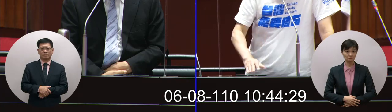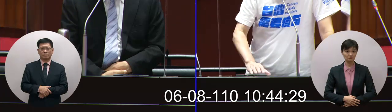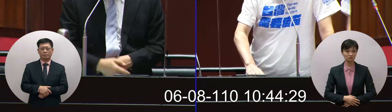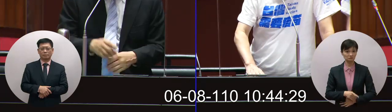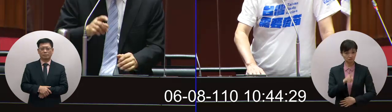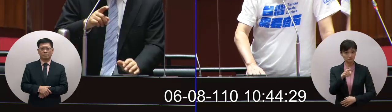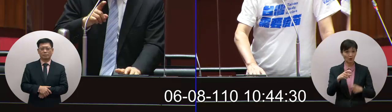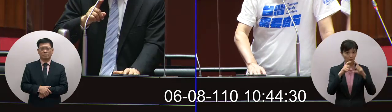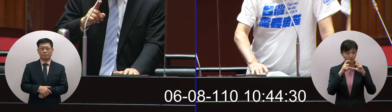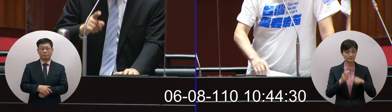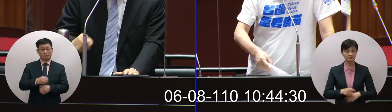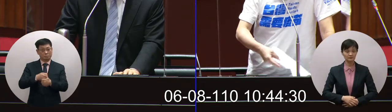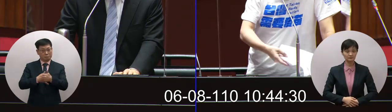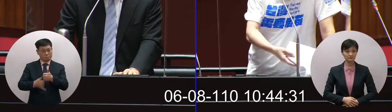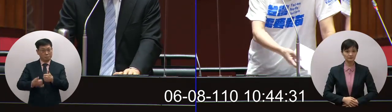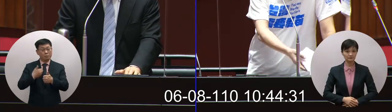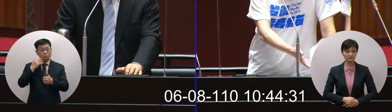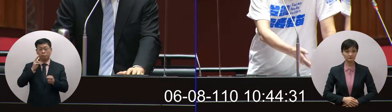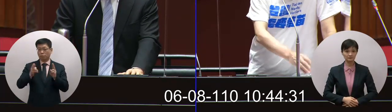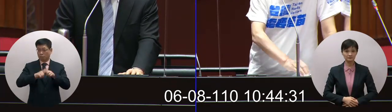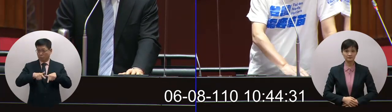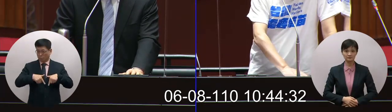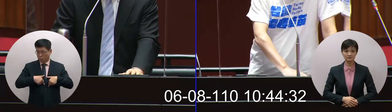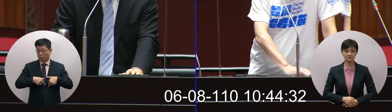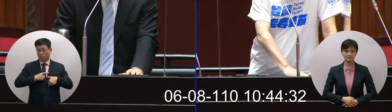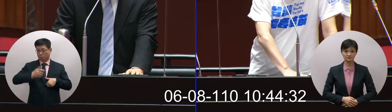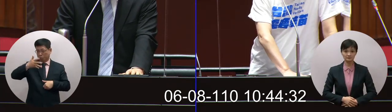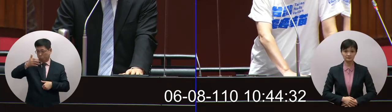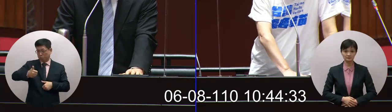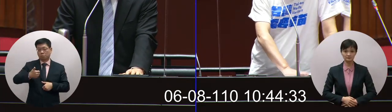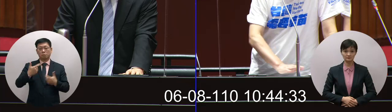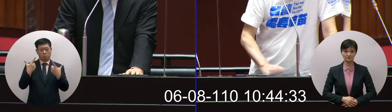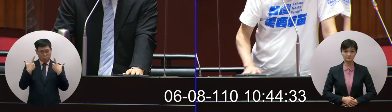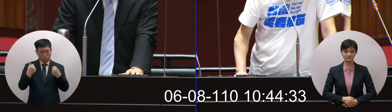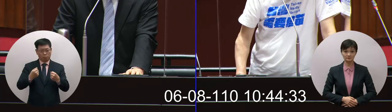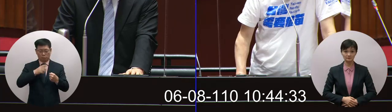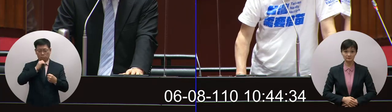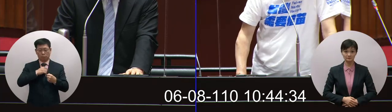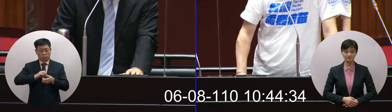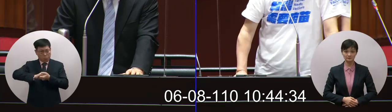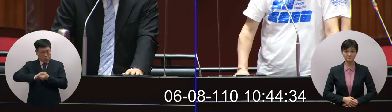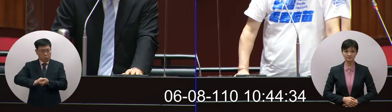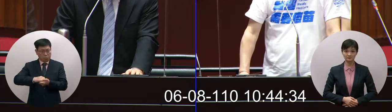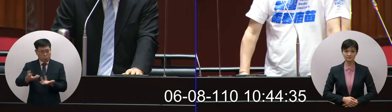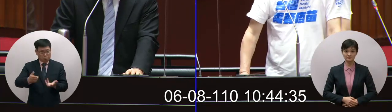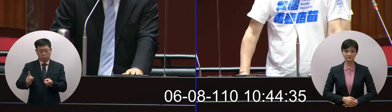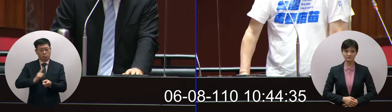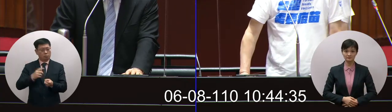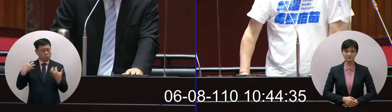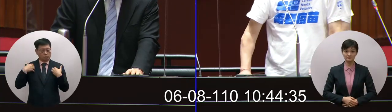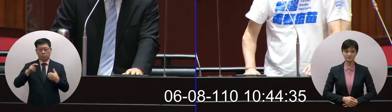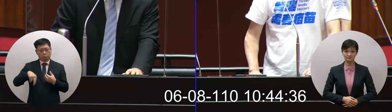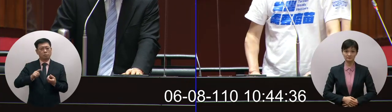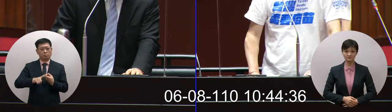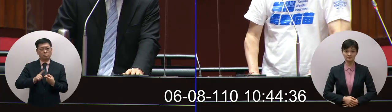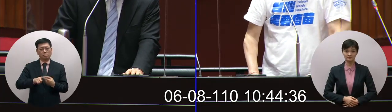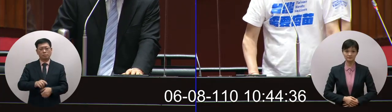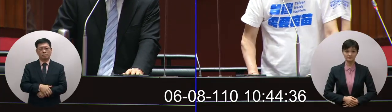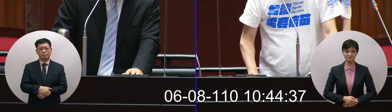请你回答。 哦，委员，指挥中心指挥官当然负决策的责任，这句话是没有错